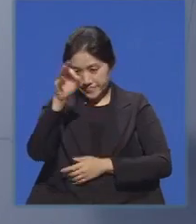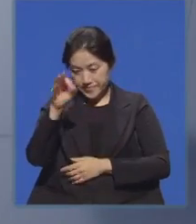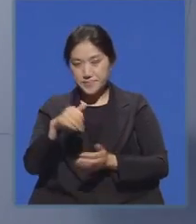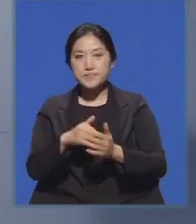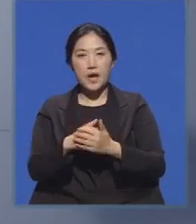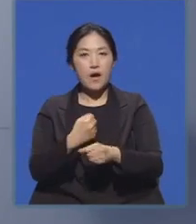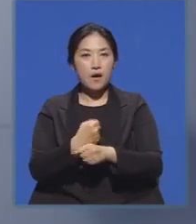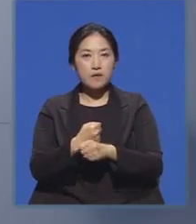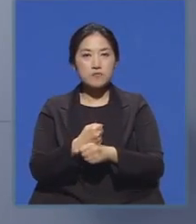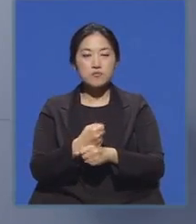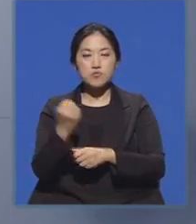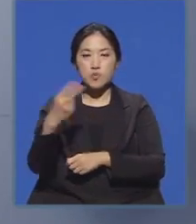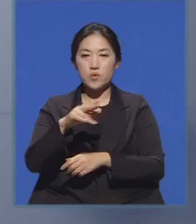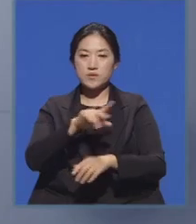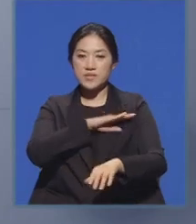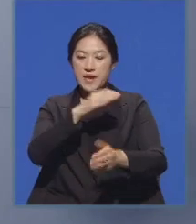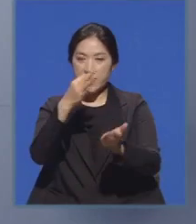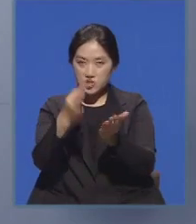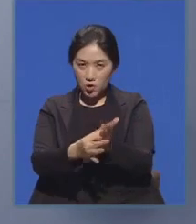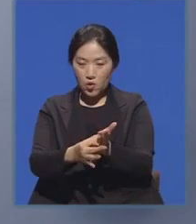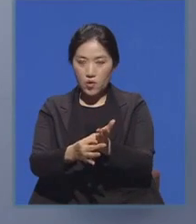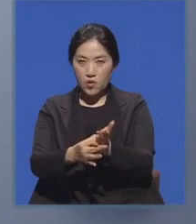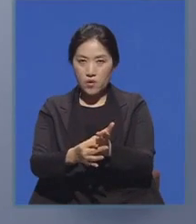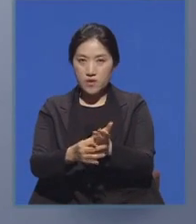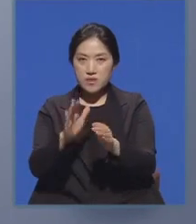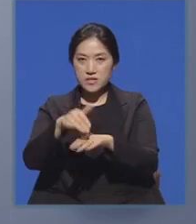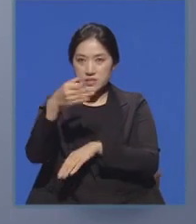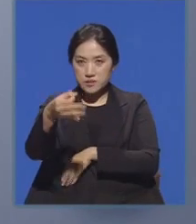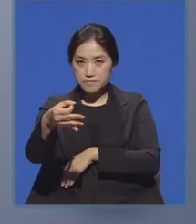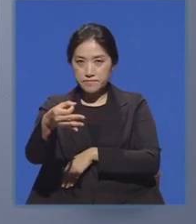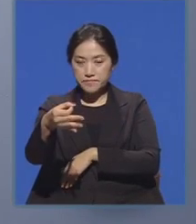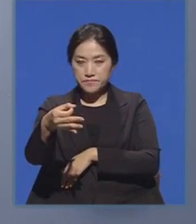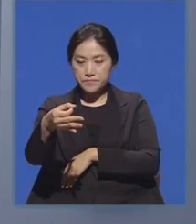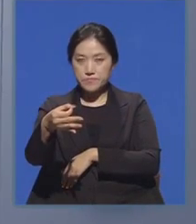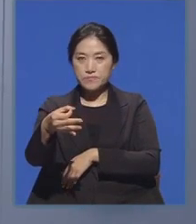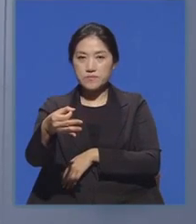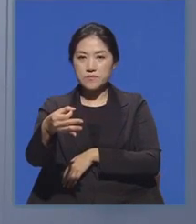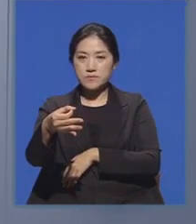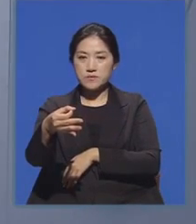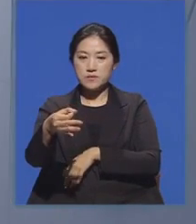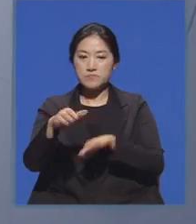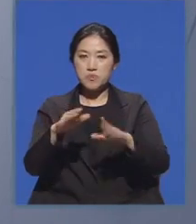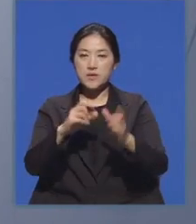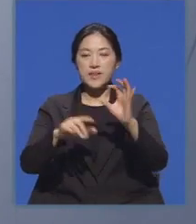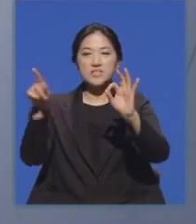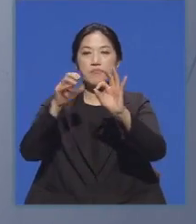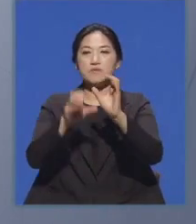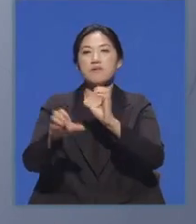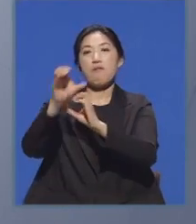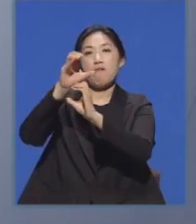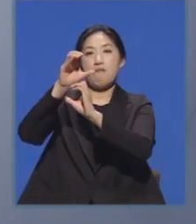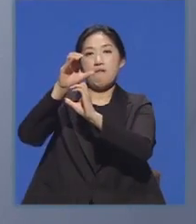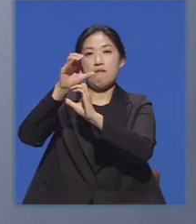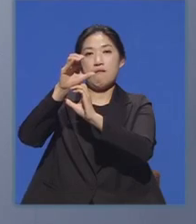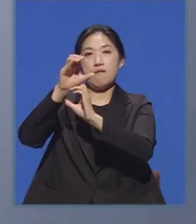그리고 또 그 최저임금 지금 최소한 그 수준보다도 10%